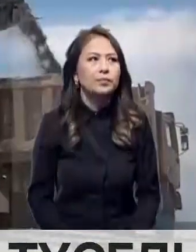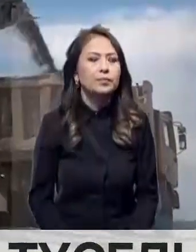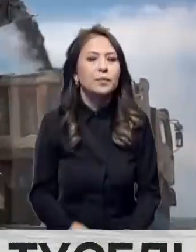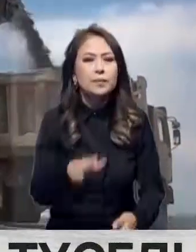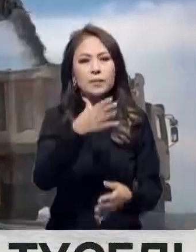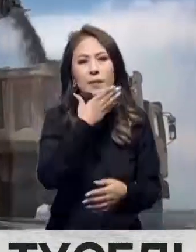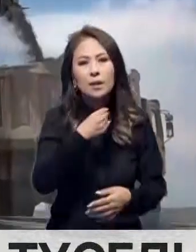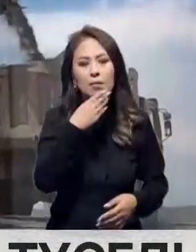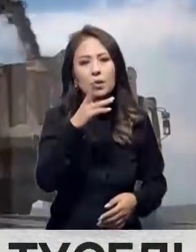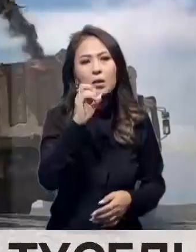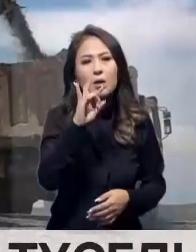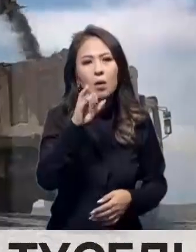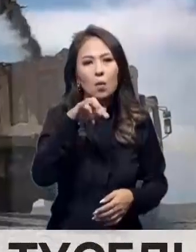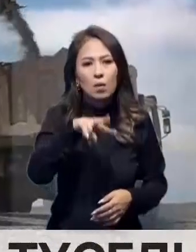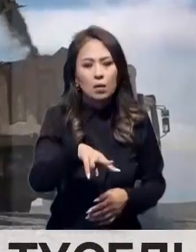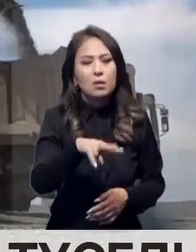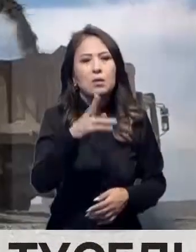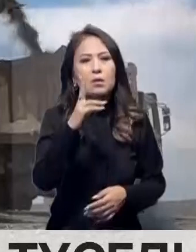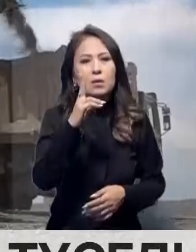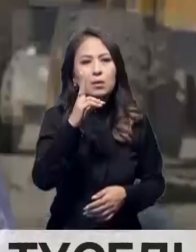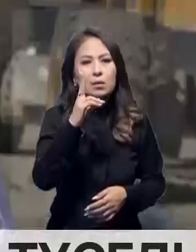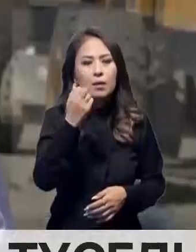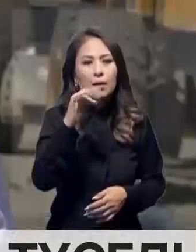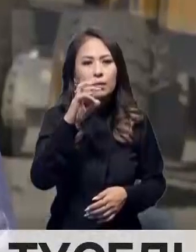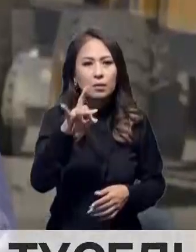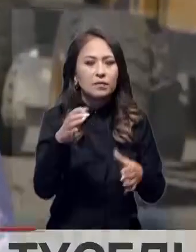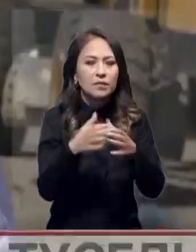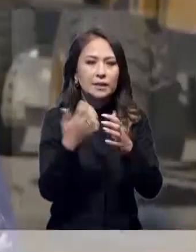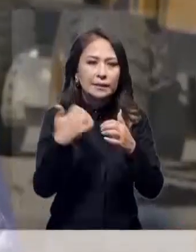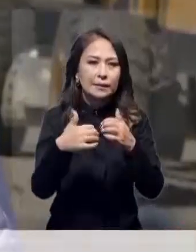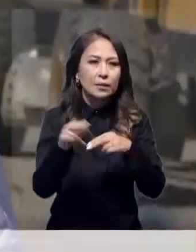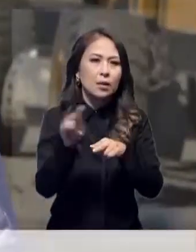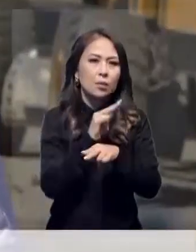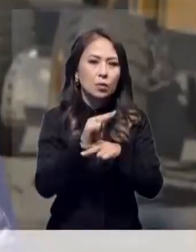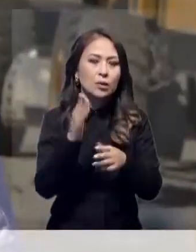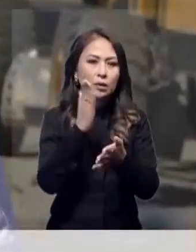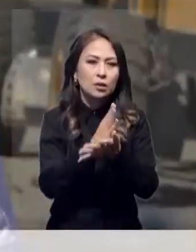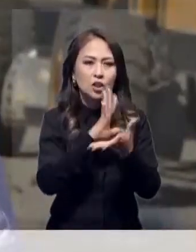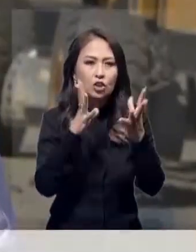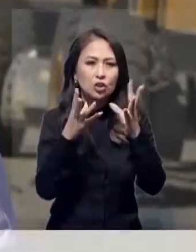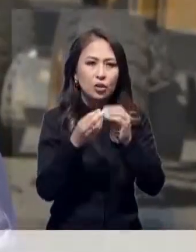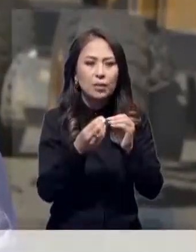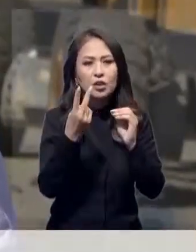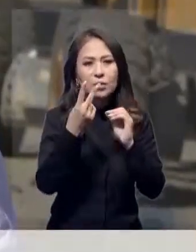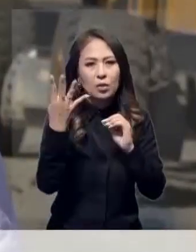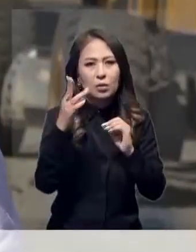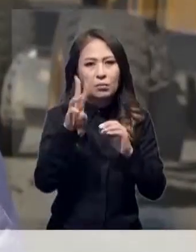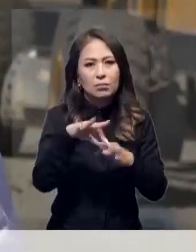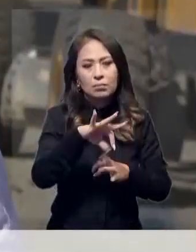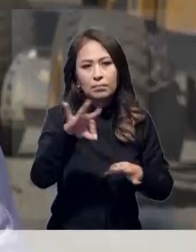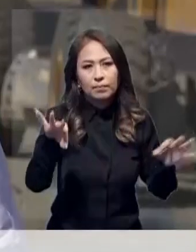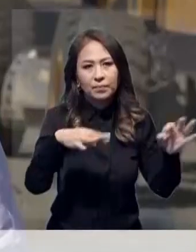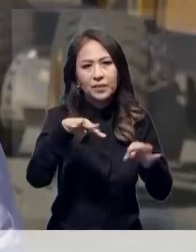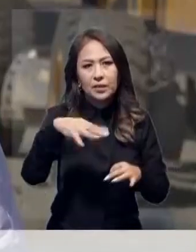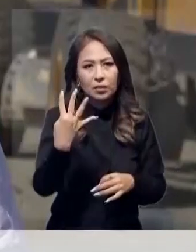Семей қарауыл, Семей қайнар тасжолының орташа жөндеу жұмыстары жүргізіліп жатыр. Жалпы шақырымы 24 шақырым,